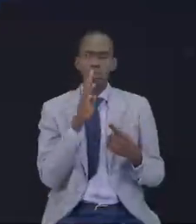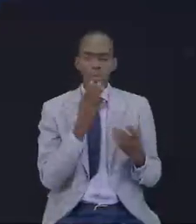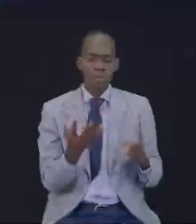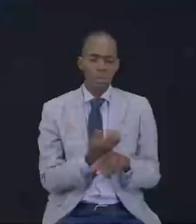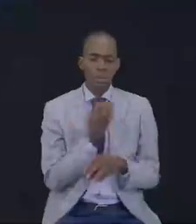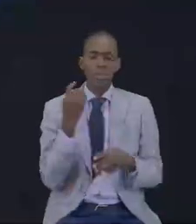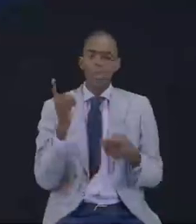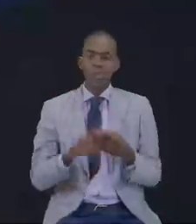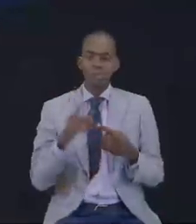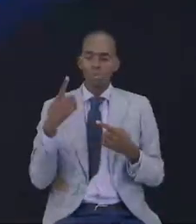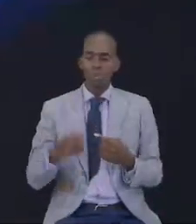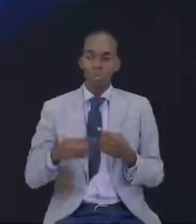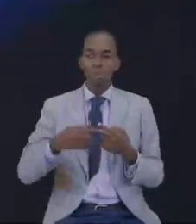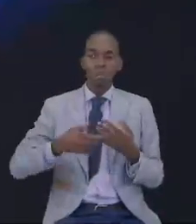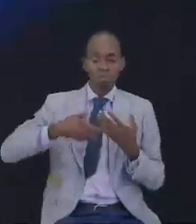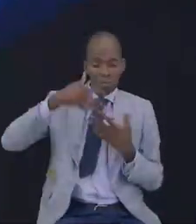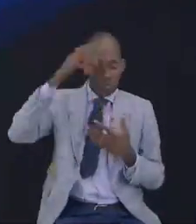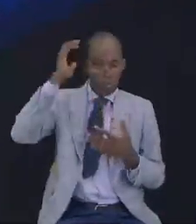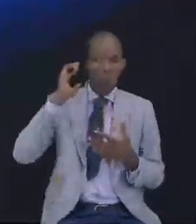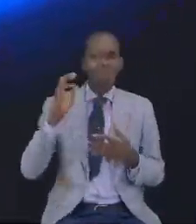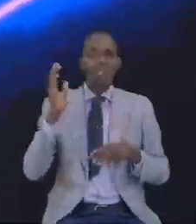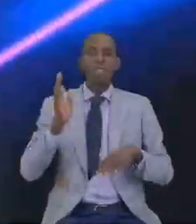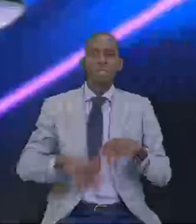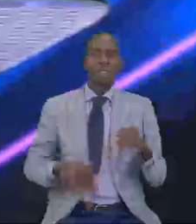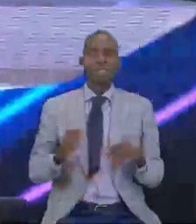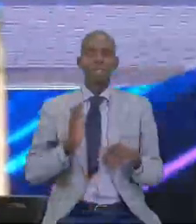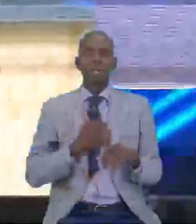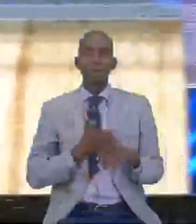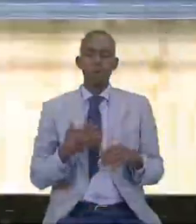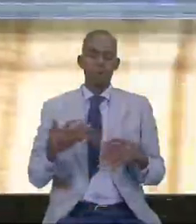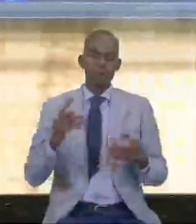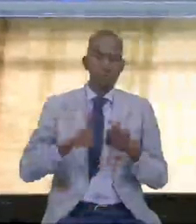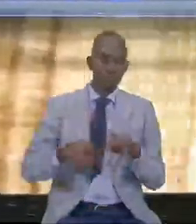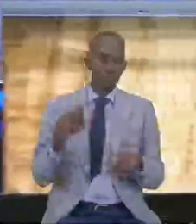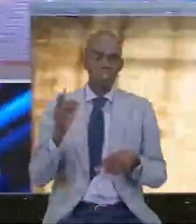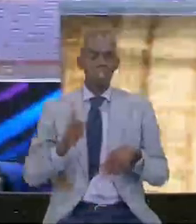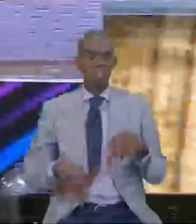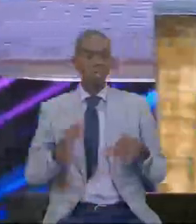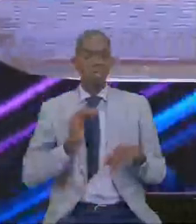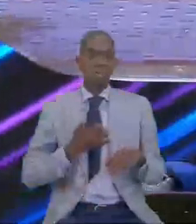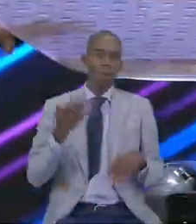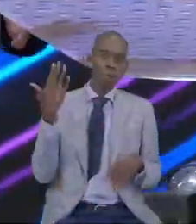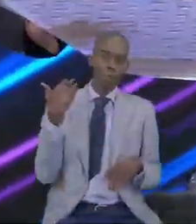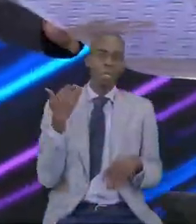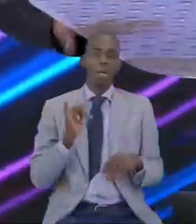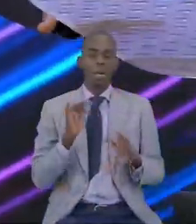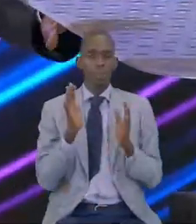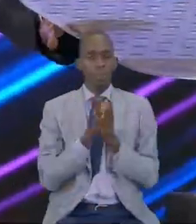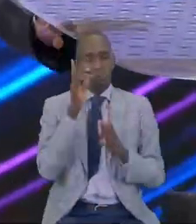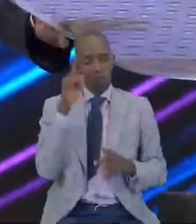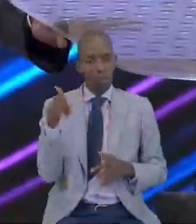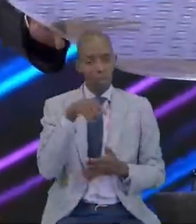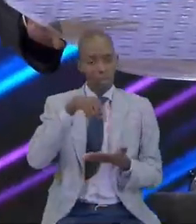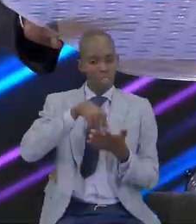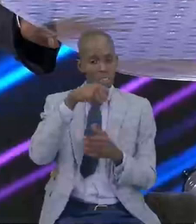supérieur que nos pères, que notre passé et que notre peuple. Et je prie pour toi, cette année, tu vas